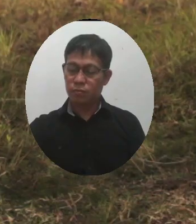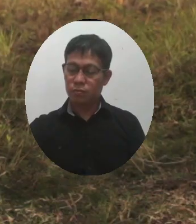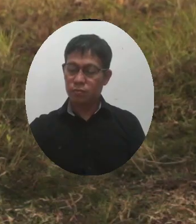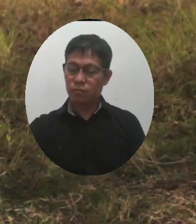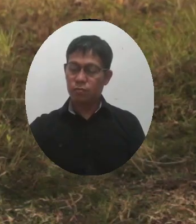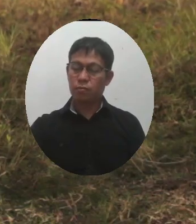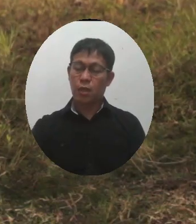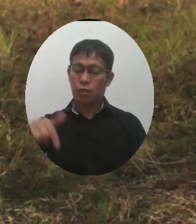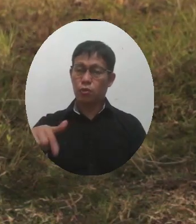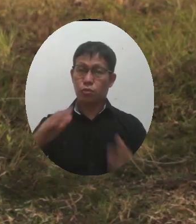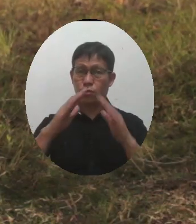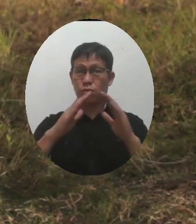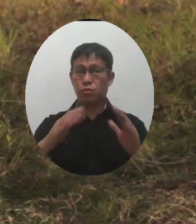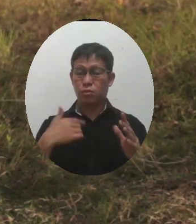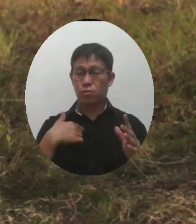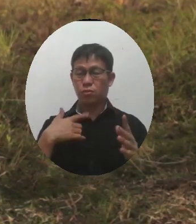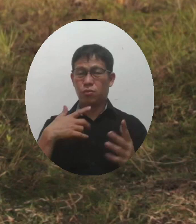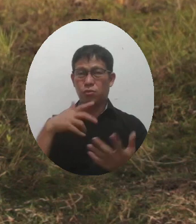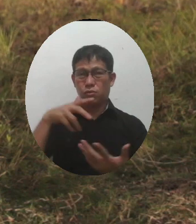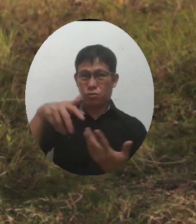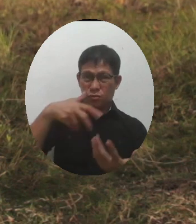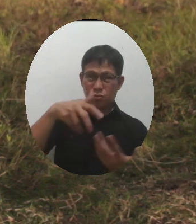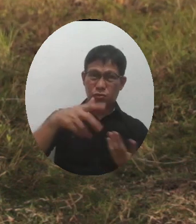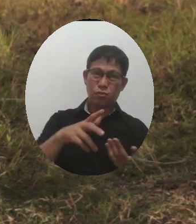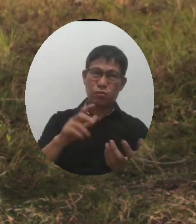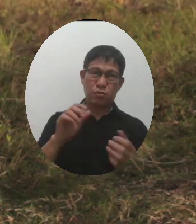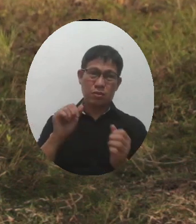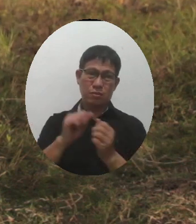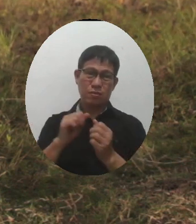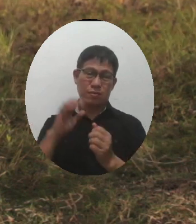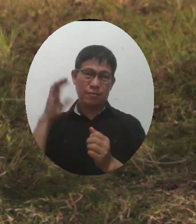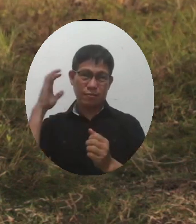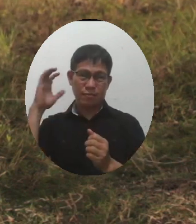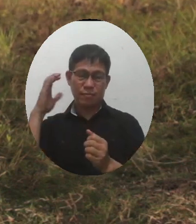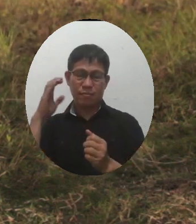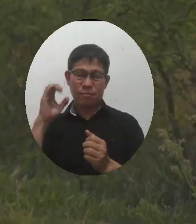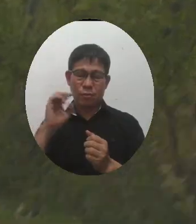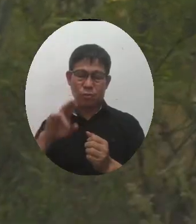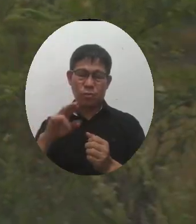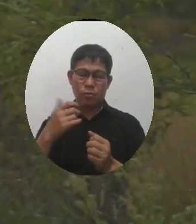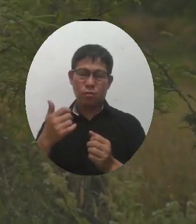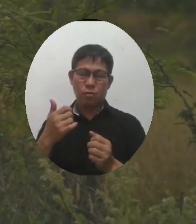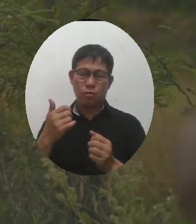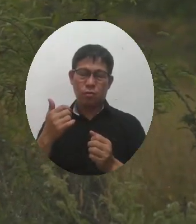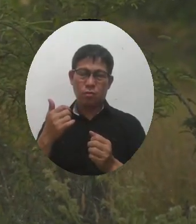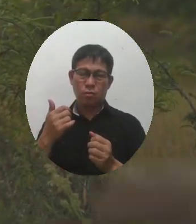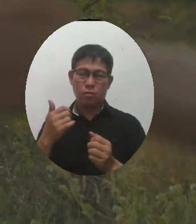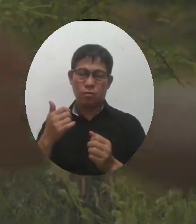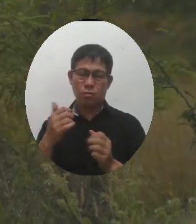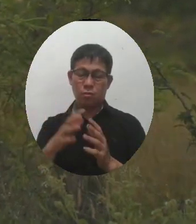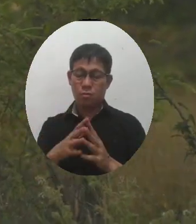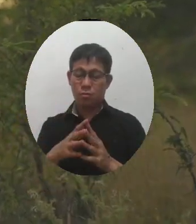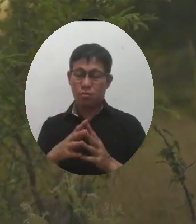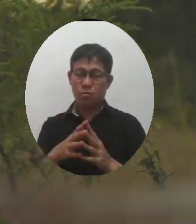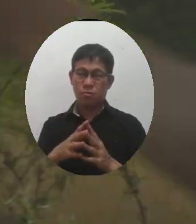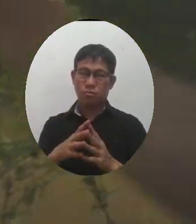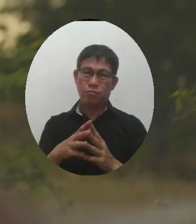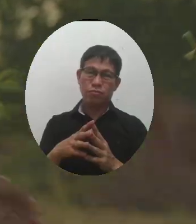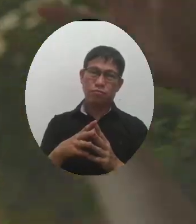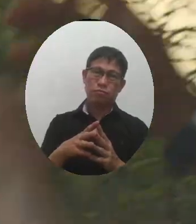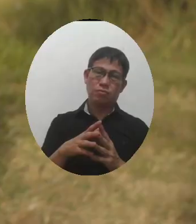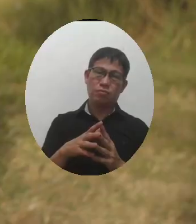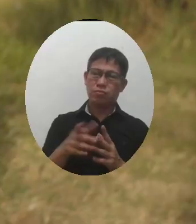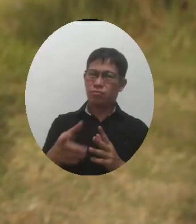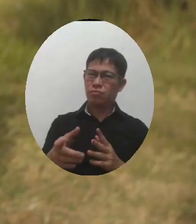Kapag po nandito sa bahay, pagkagising po niyan, takbo-takbo po dito. Laro po sila ng pinsan niya. Or pag po naisipan